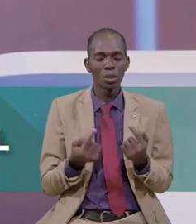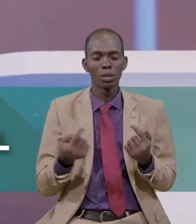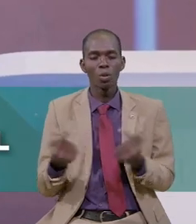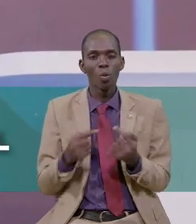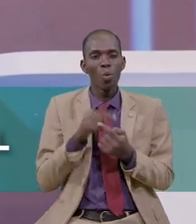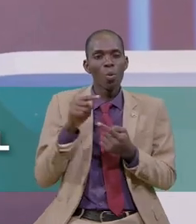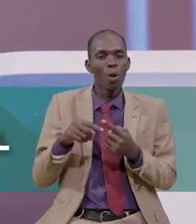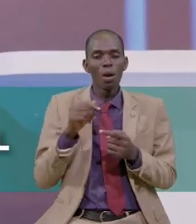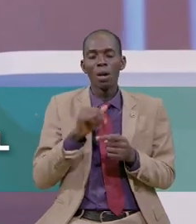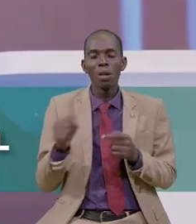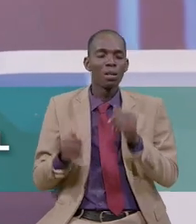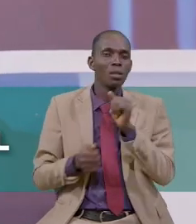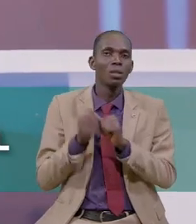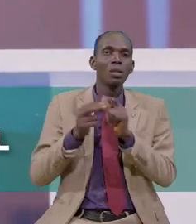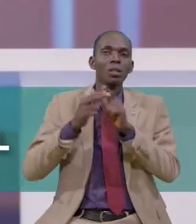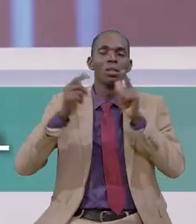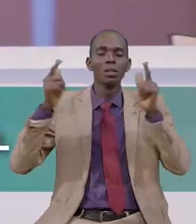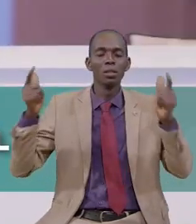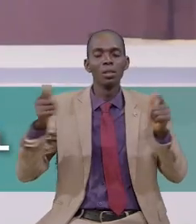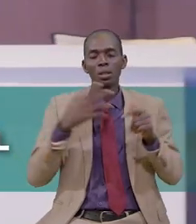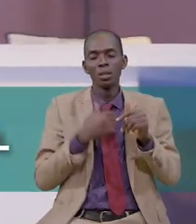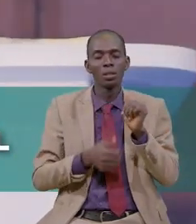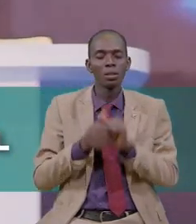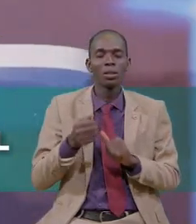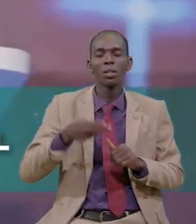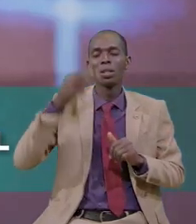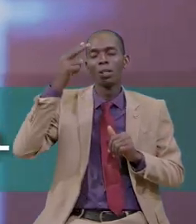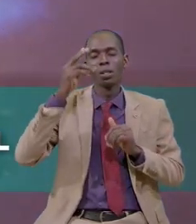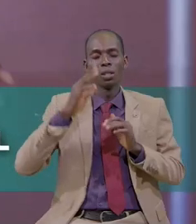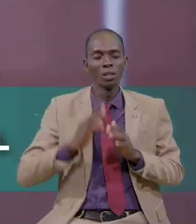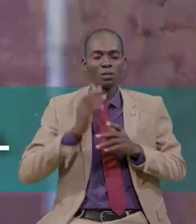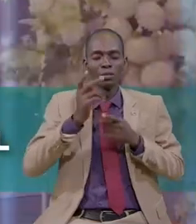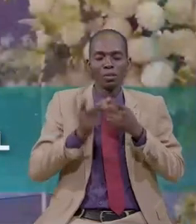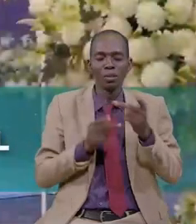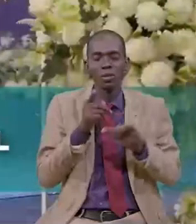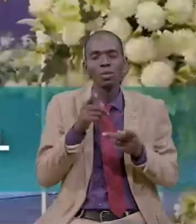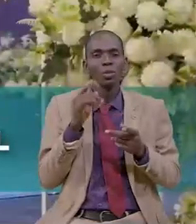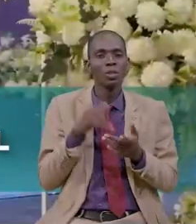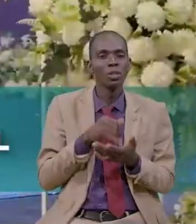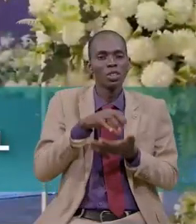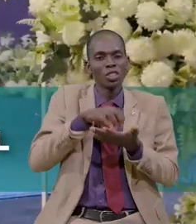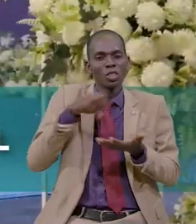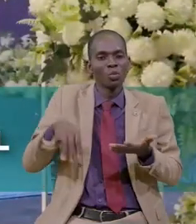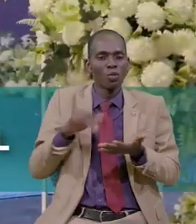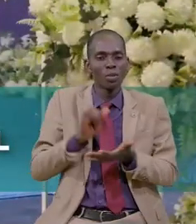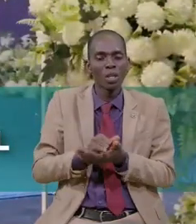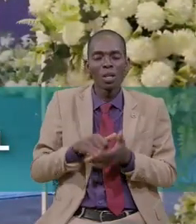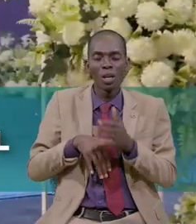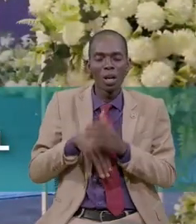lorsque de grandes tentations surviennent, il arrache cela. Et maintenant, après ça,